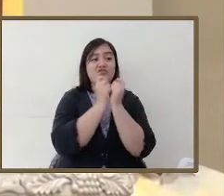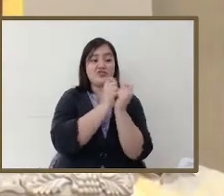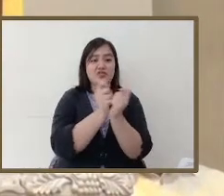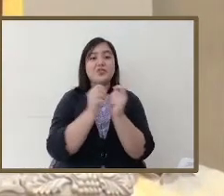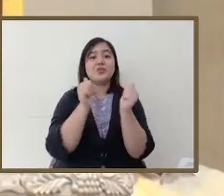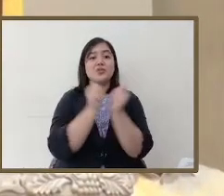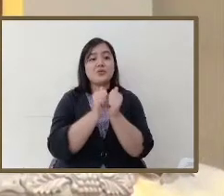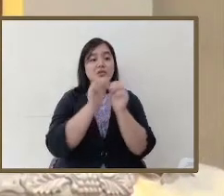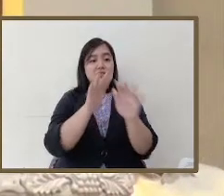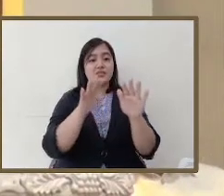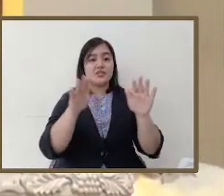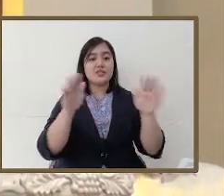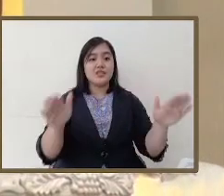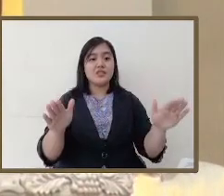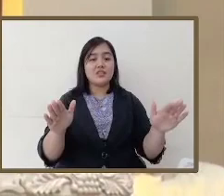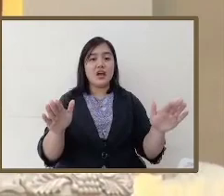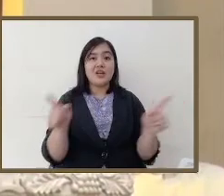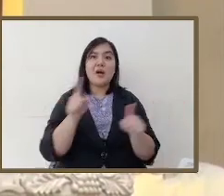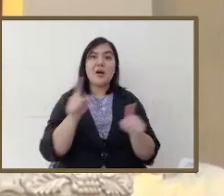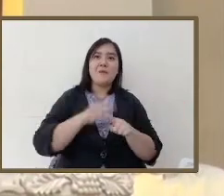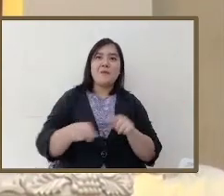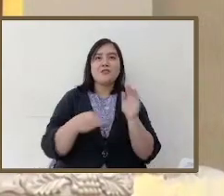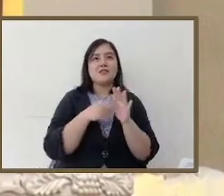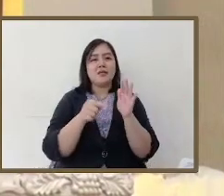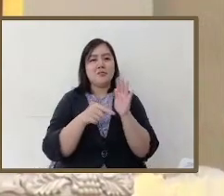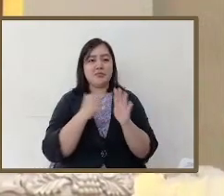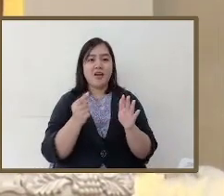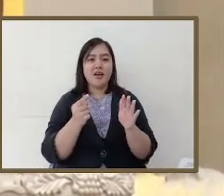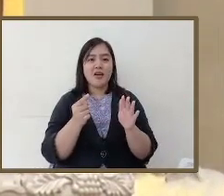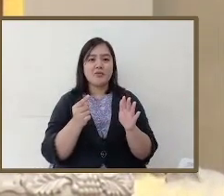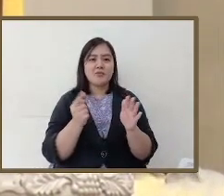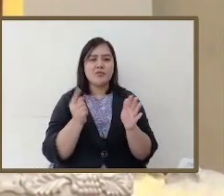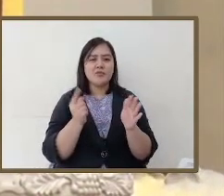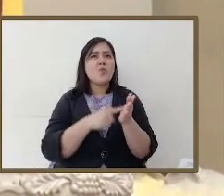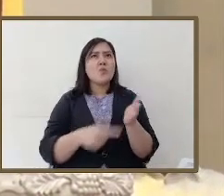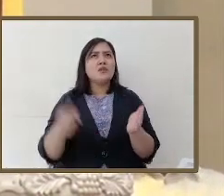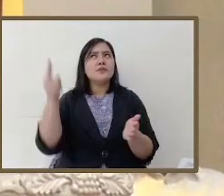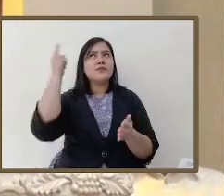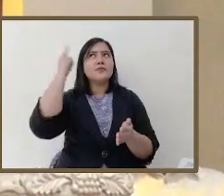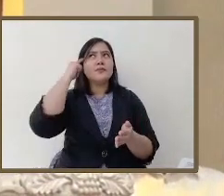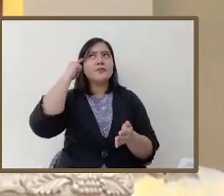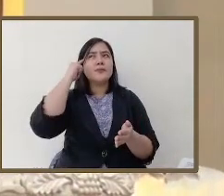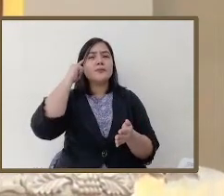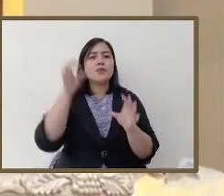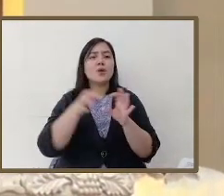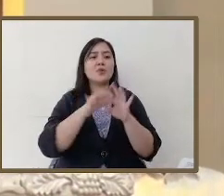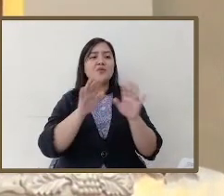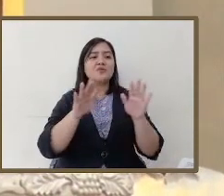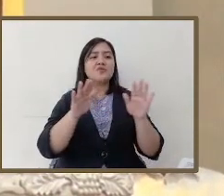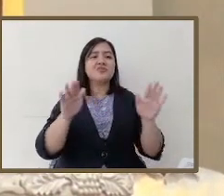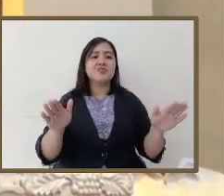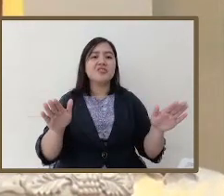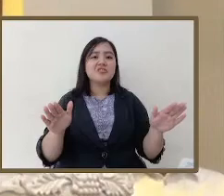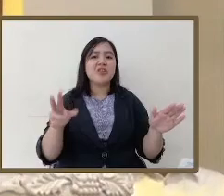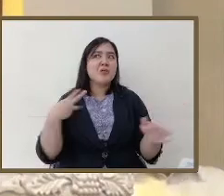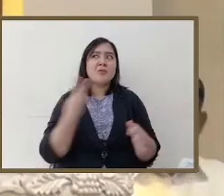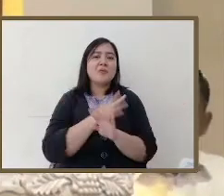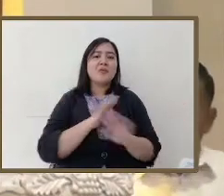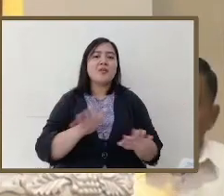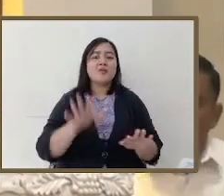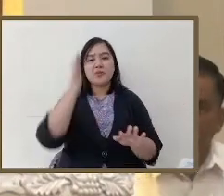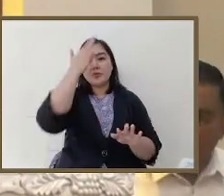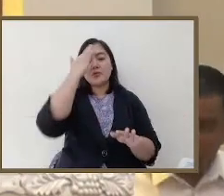Come on, come on, come here. Let me prove it to you. Magkasama kayo ng iyong anak, magkasama kayo sa isang